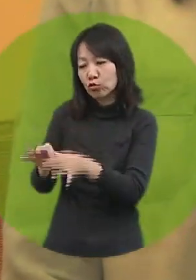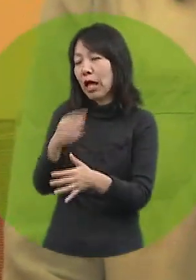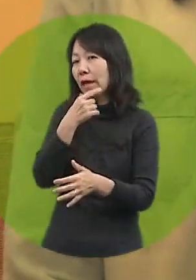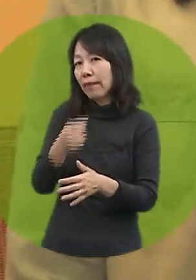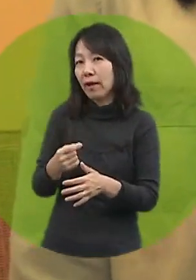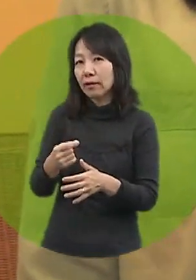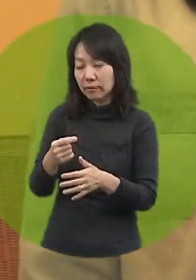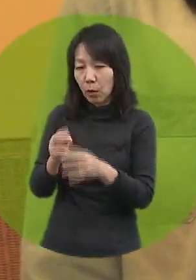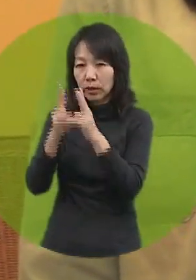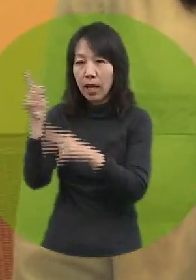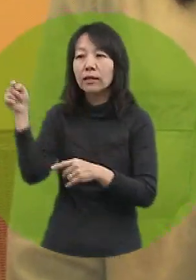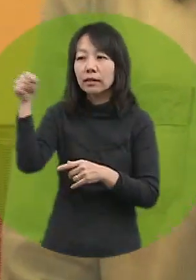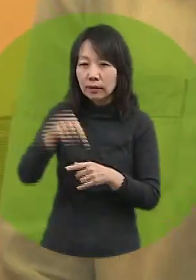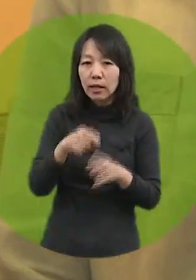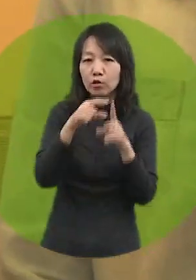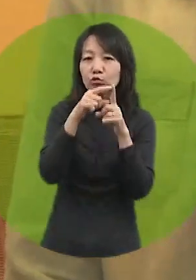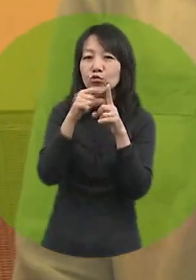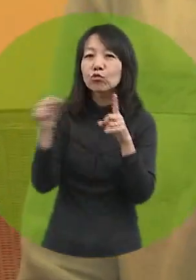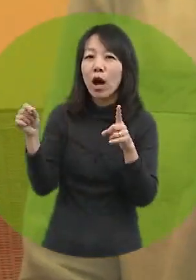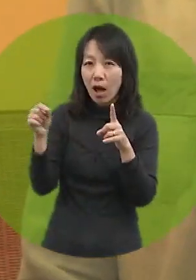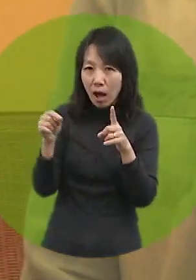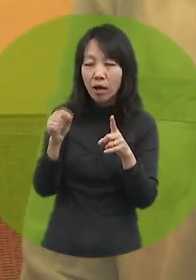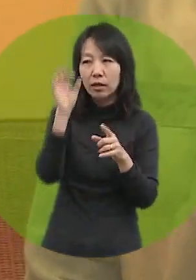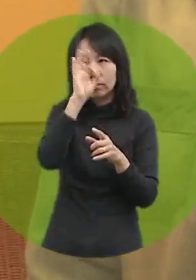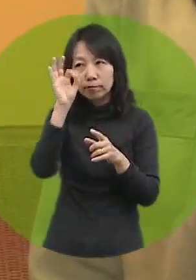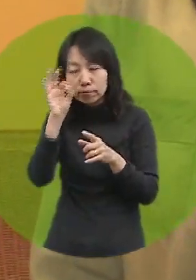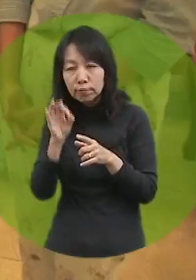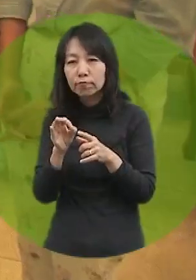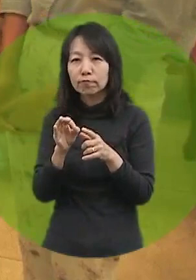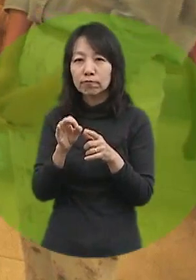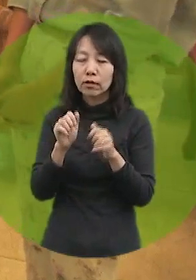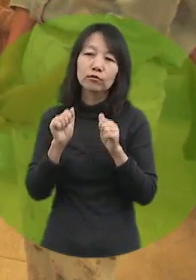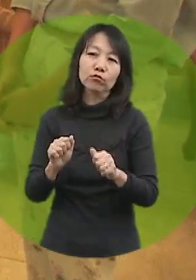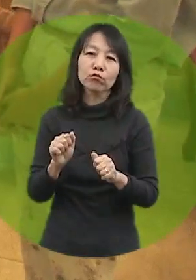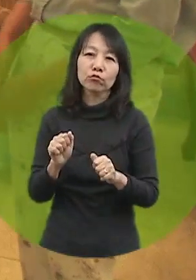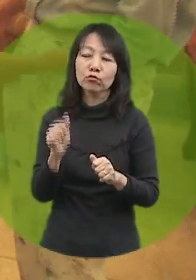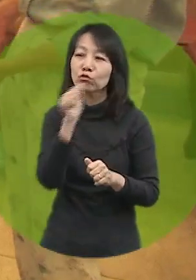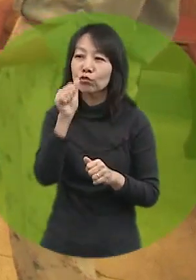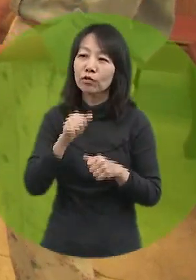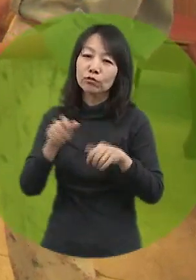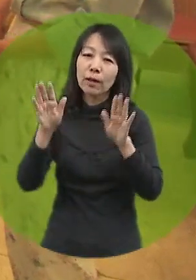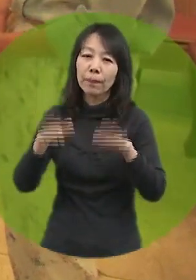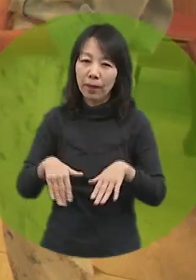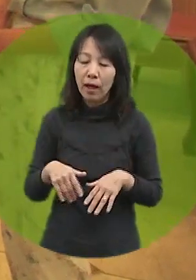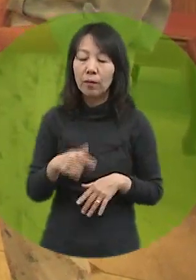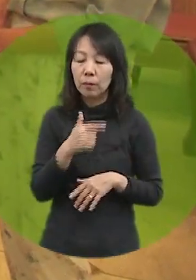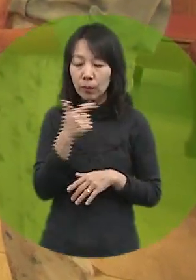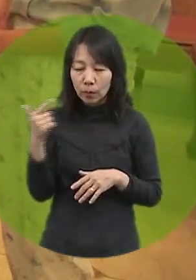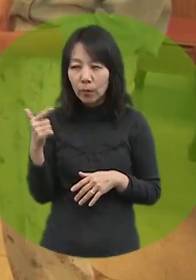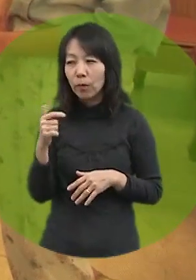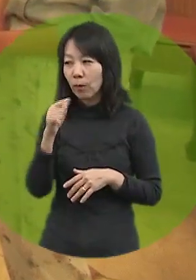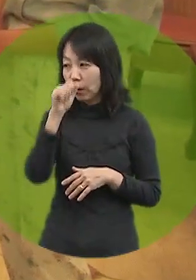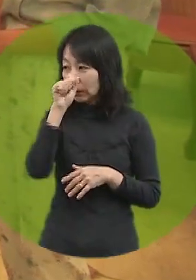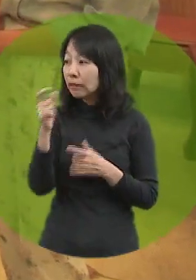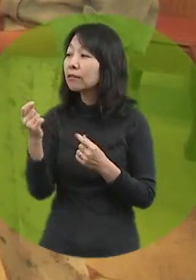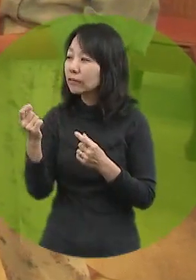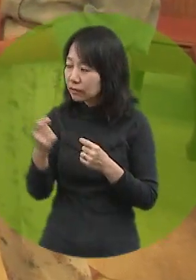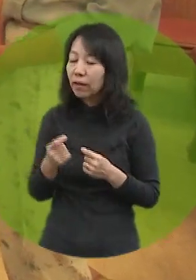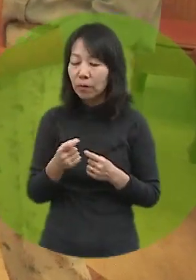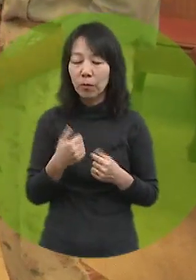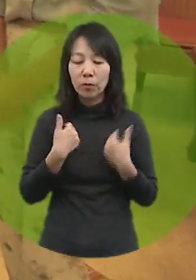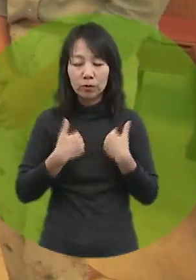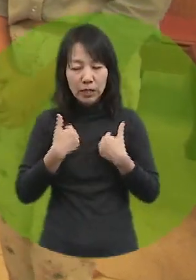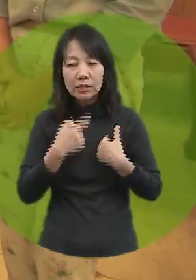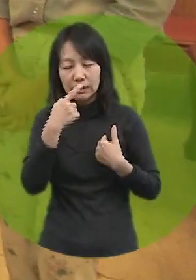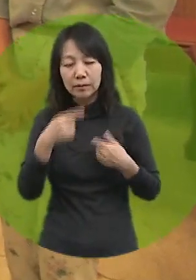の過ごしたところとか思い出ある場所を巡る旅っていうのもあります。 すごく素敵な役回りですよね。 光栄ですね、本